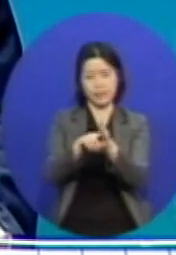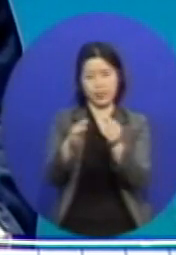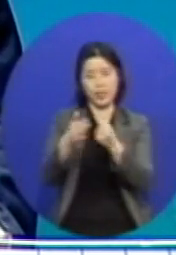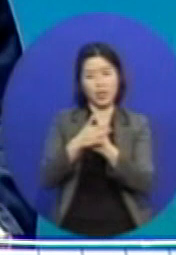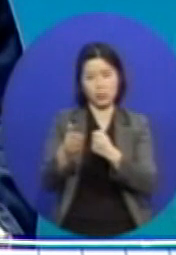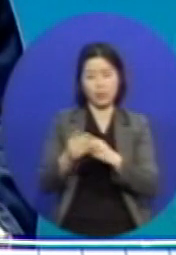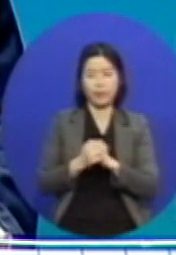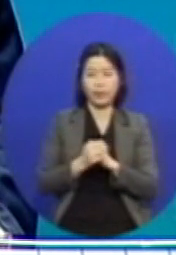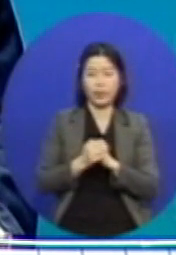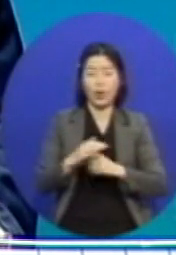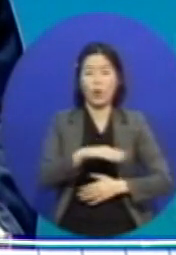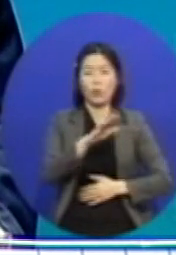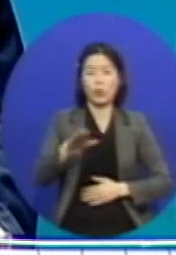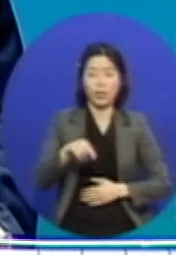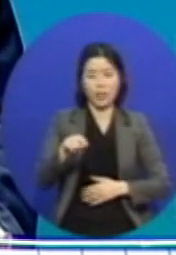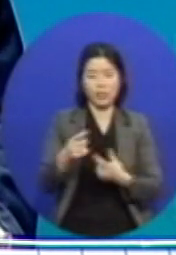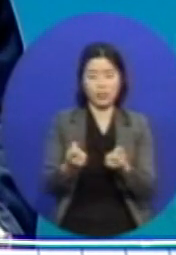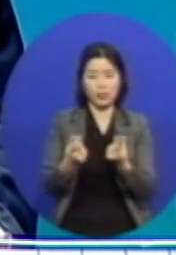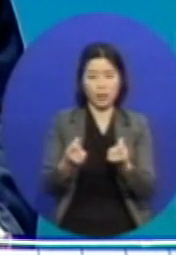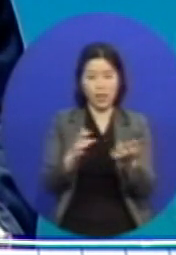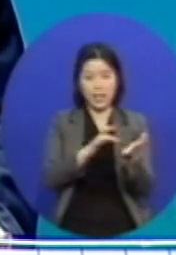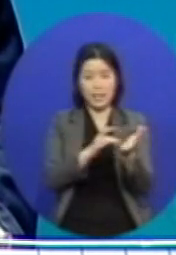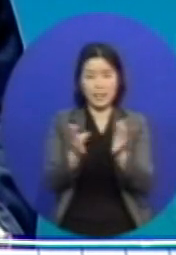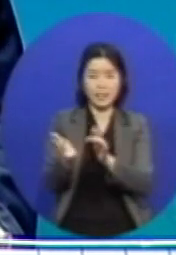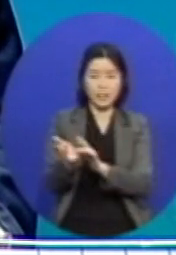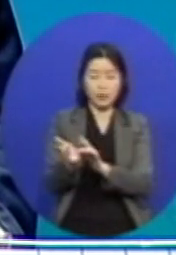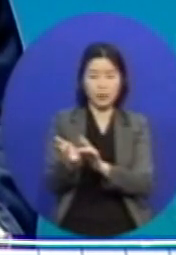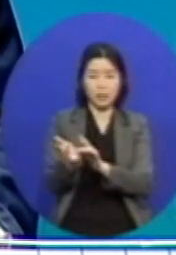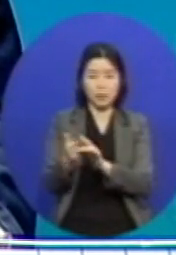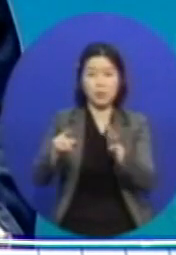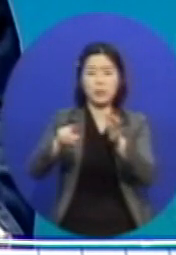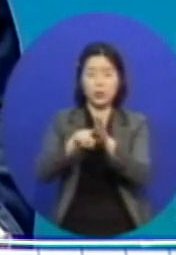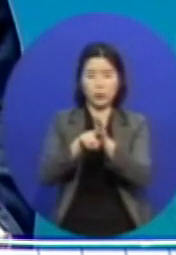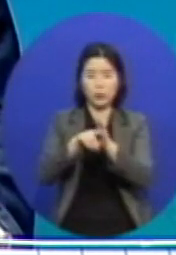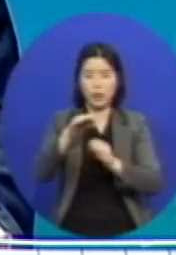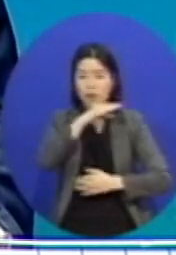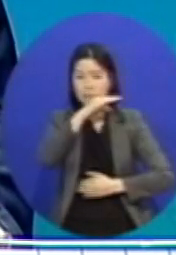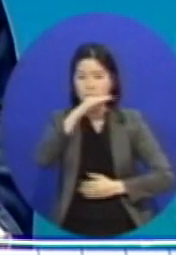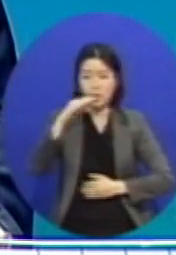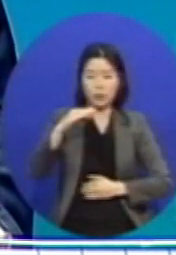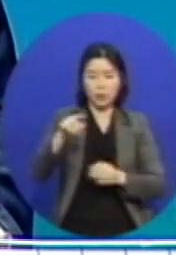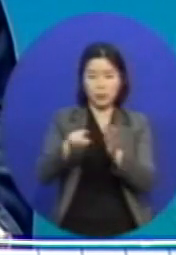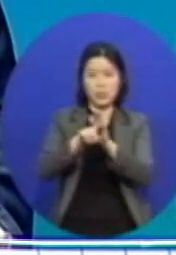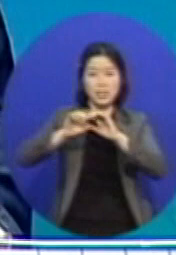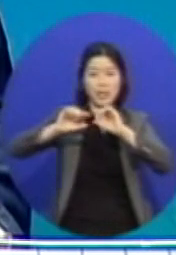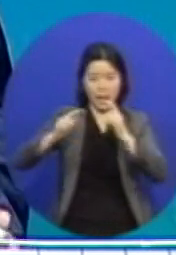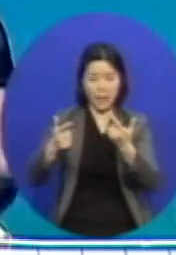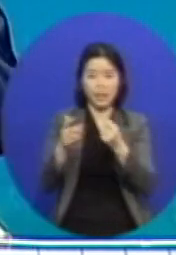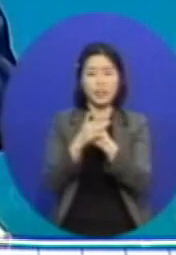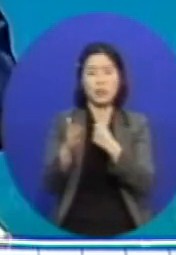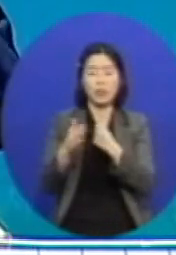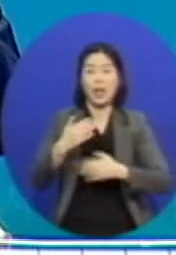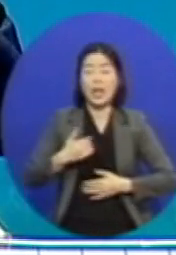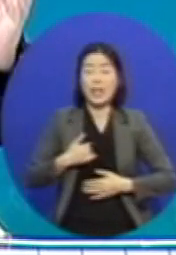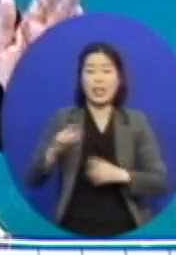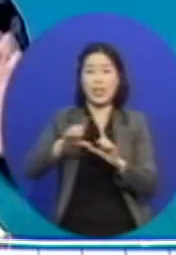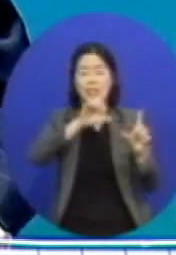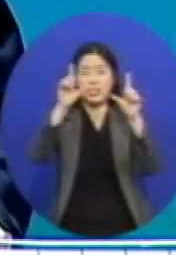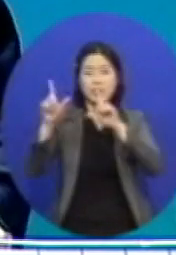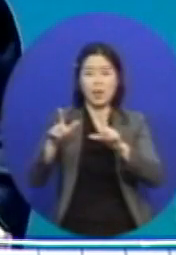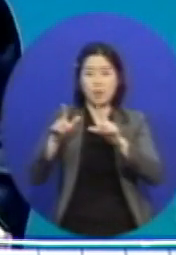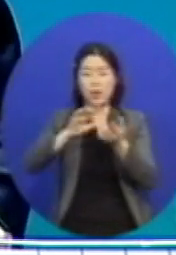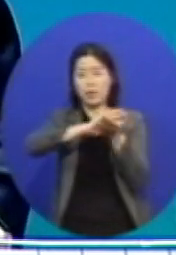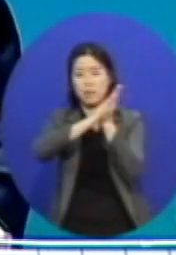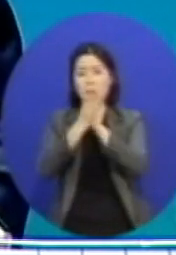이렇게 예수님을 믿어 더 제대로 믿지를 않으니까 내 삶에 변화가 안